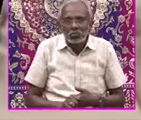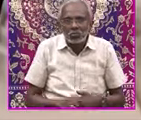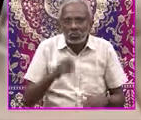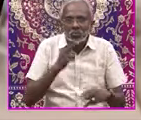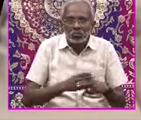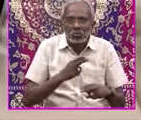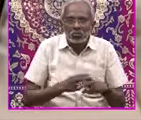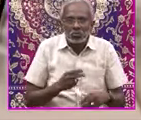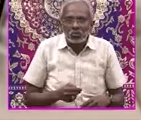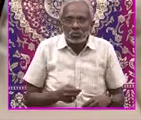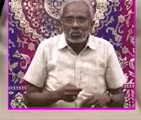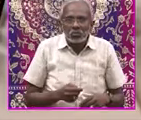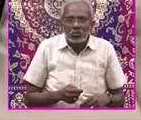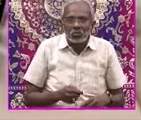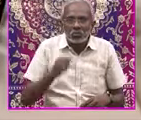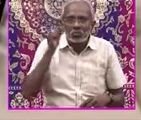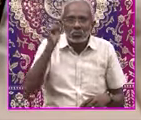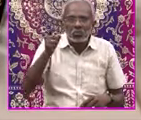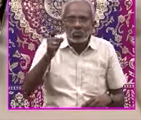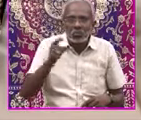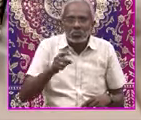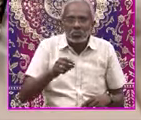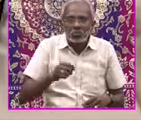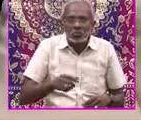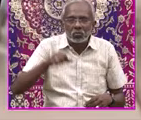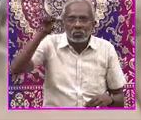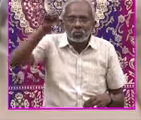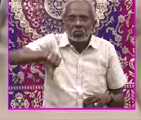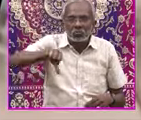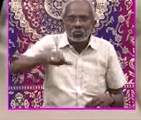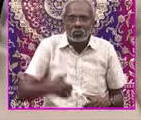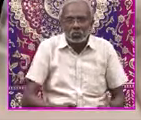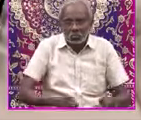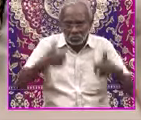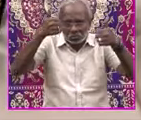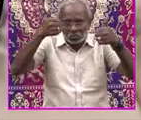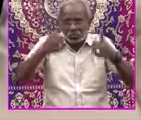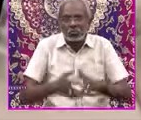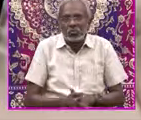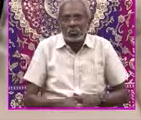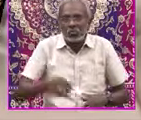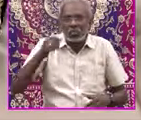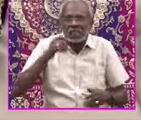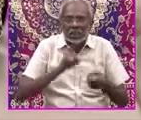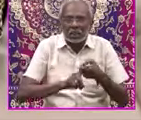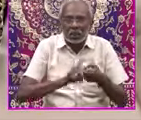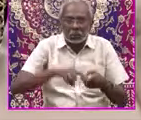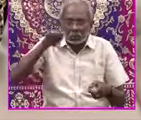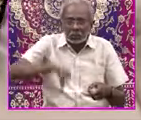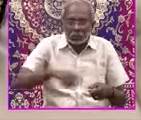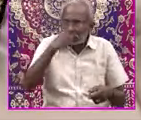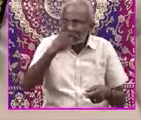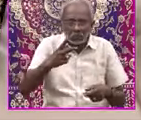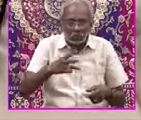மாணவர்களே, கலிங்கர் தோற்று சிதைந்தோடல் படைய பார்த்தவுடனே எவ்வாறு நடுங்கினர்,